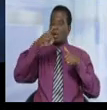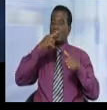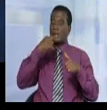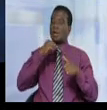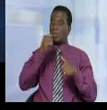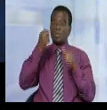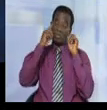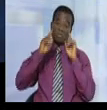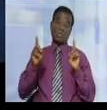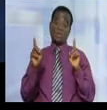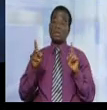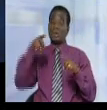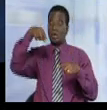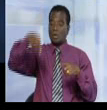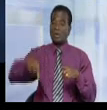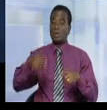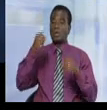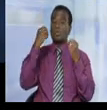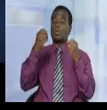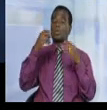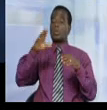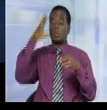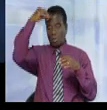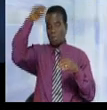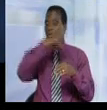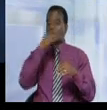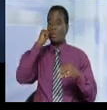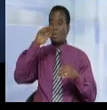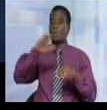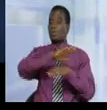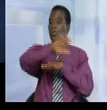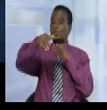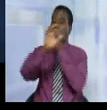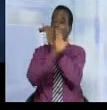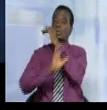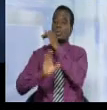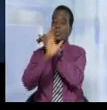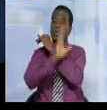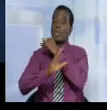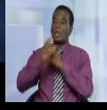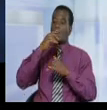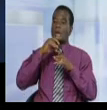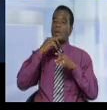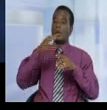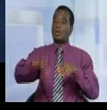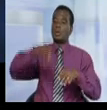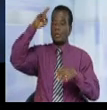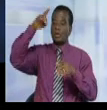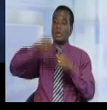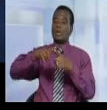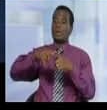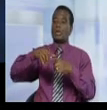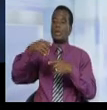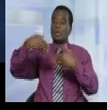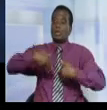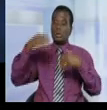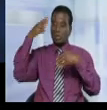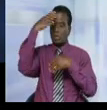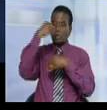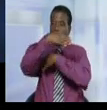pas étonnant que des centaines d'hommes et de femmes de tous les continents aient trouvé dans la jeune chambre